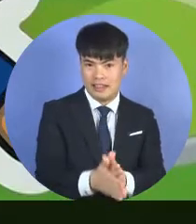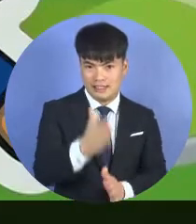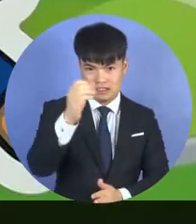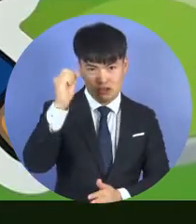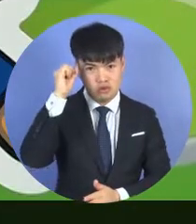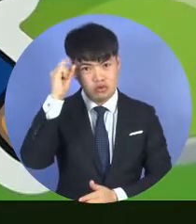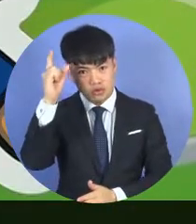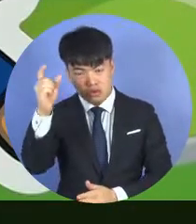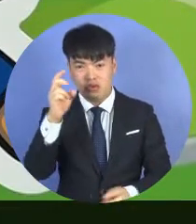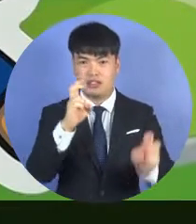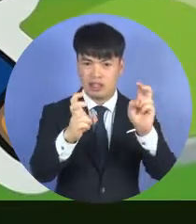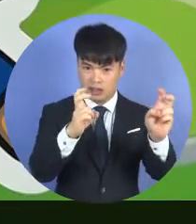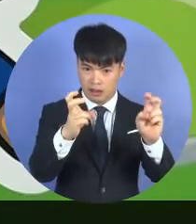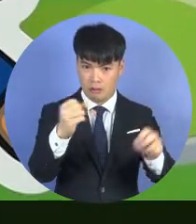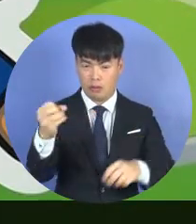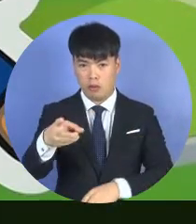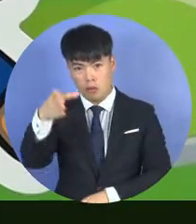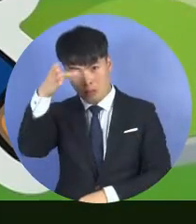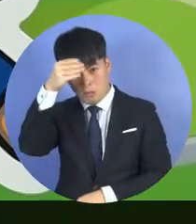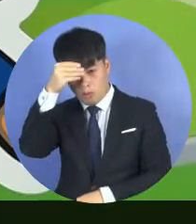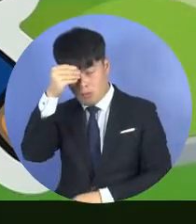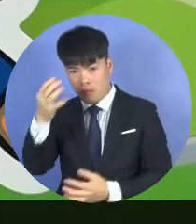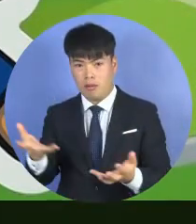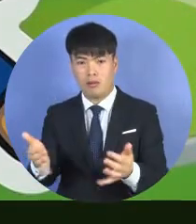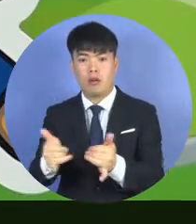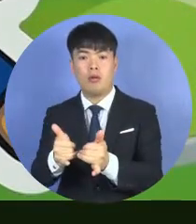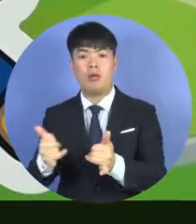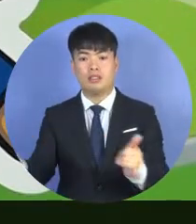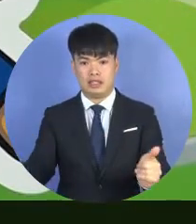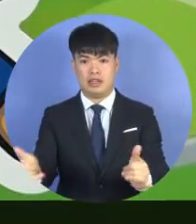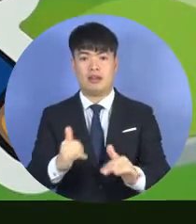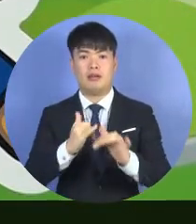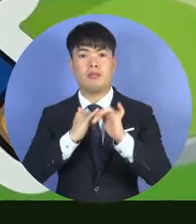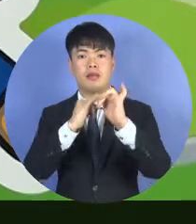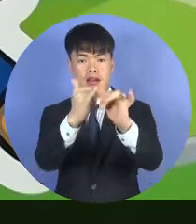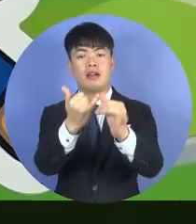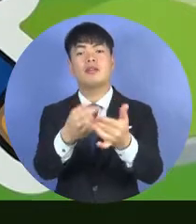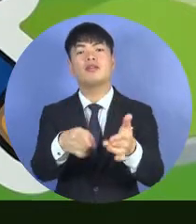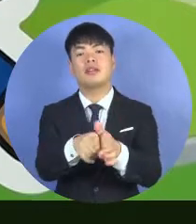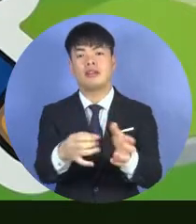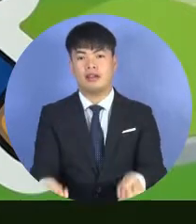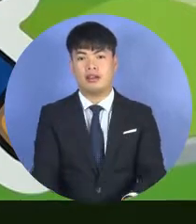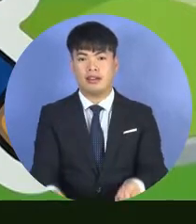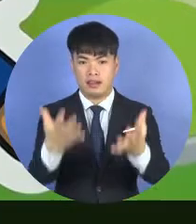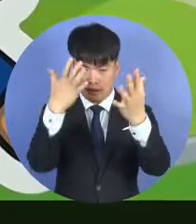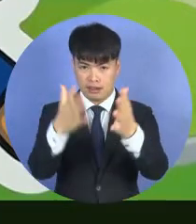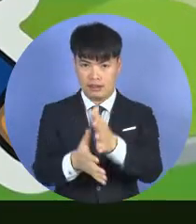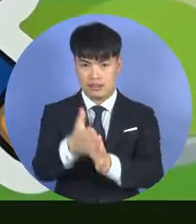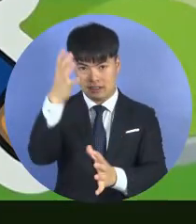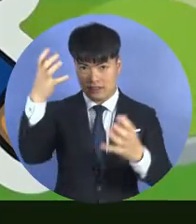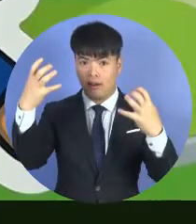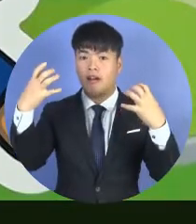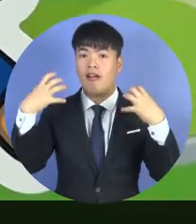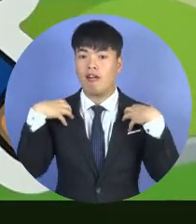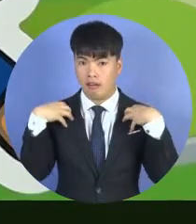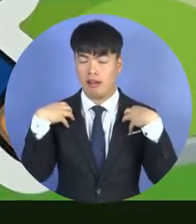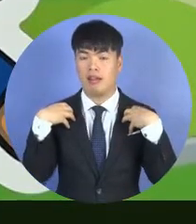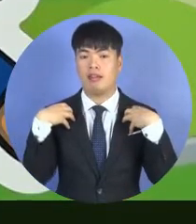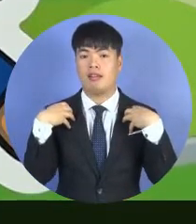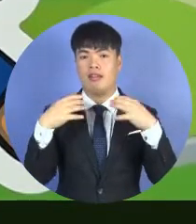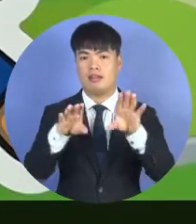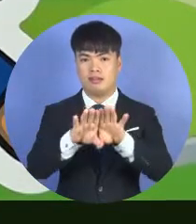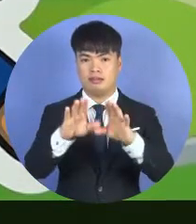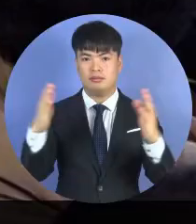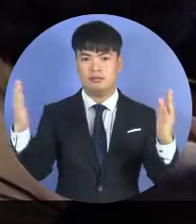천안 시의 우수 기업인과 모범 근로자를 발굴, 시상하기 위한 제14회 기업인의 상 시상식이 시청 대회의실에서